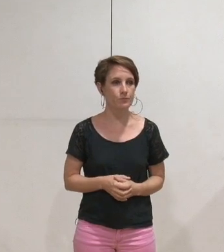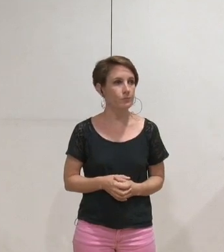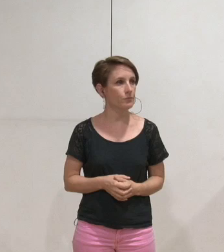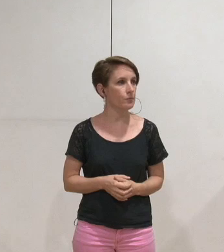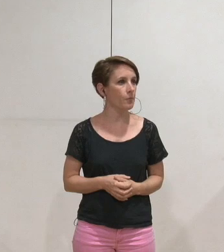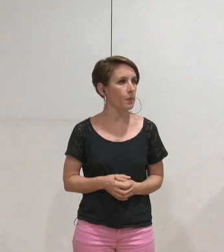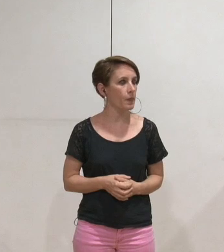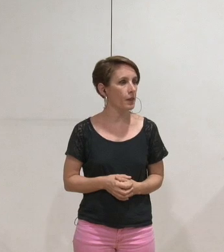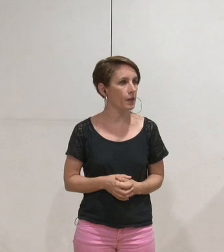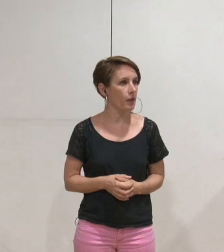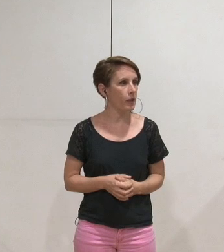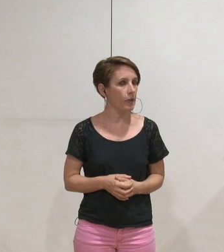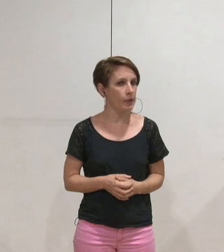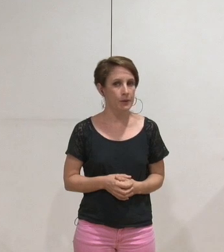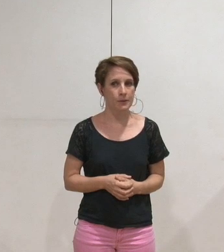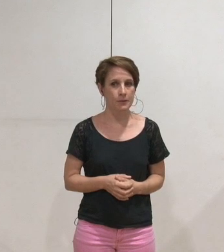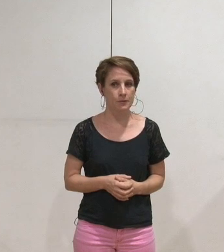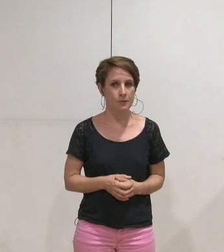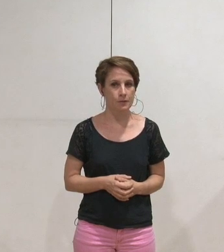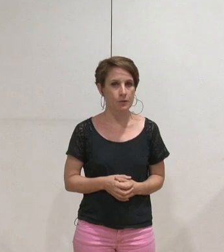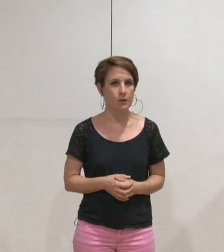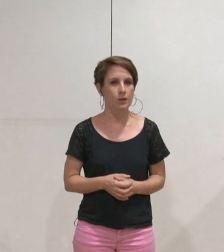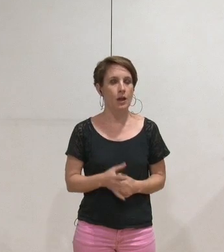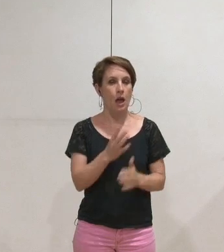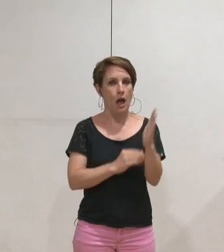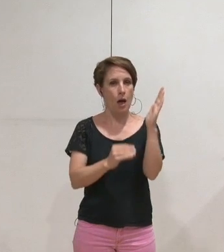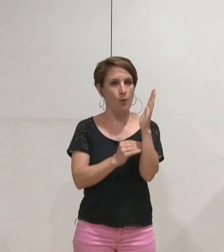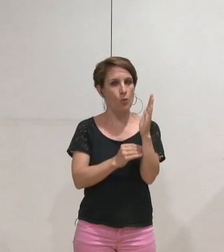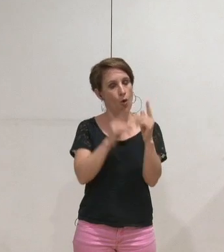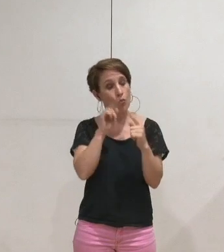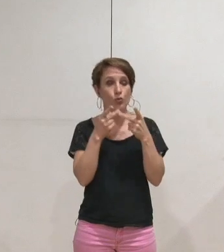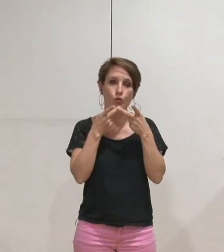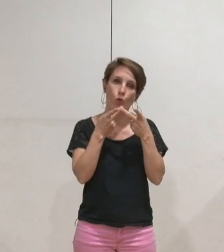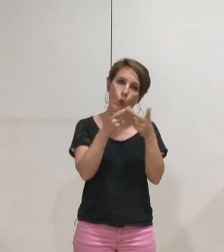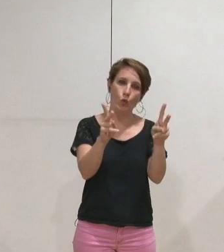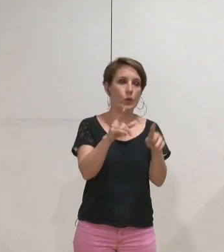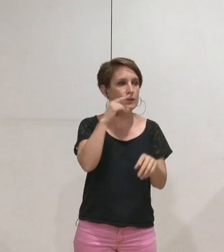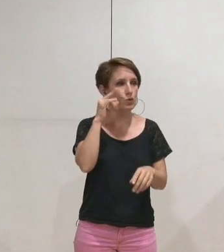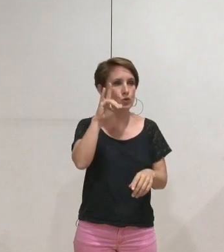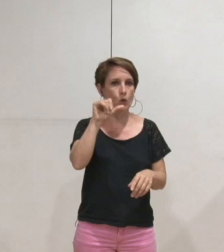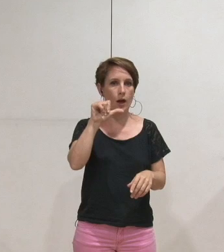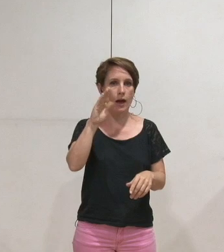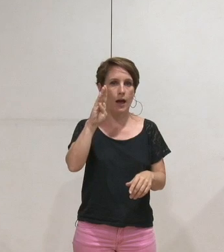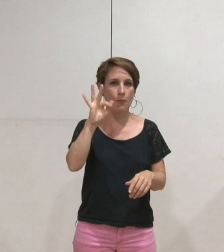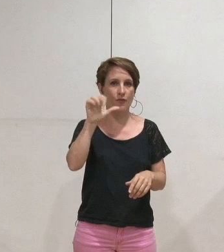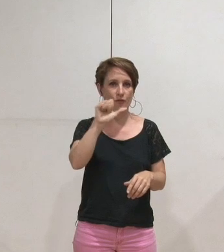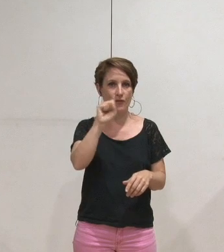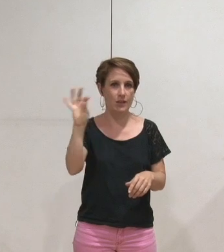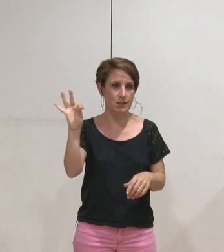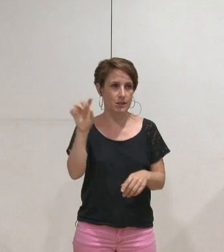quiation de représentant pour autoriser monsieur apfast si le conseil d'administration de la SP